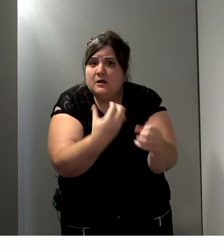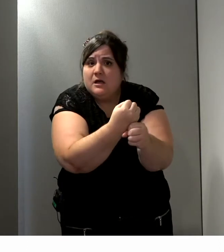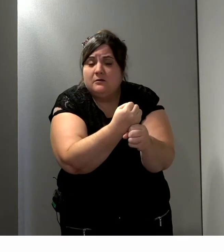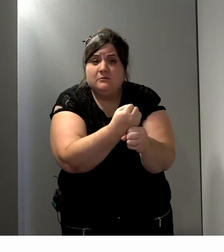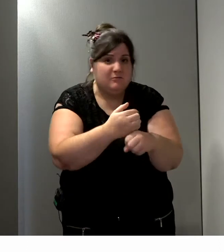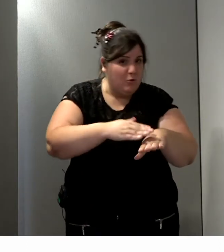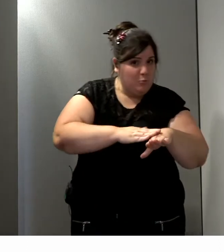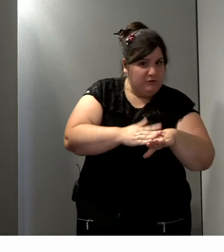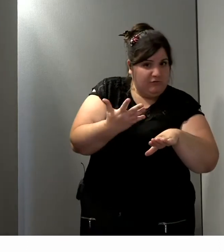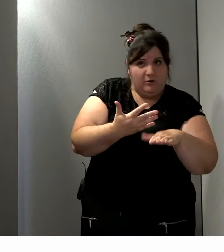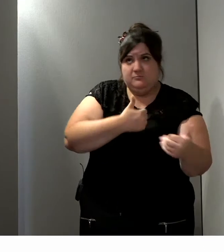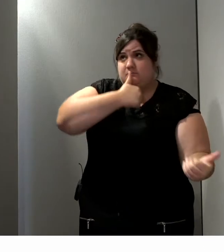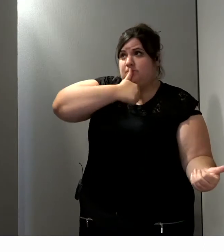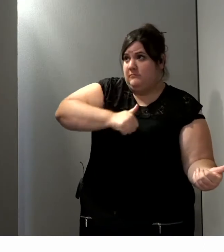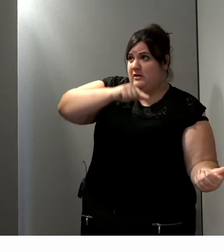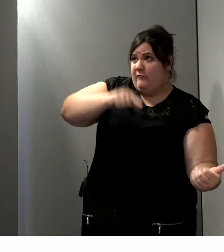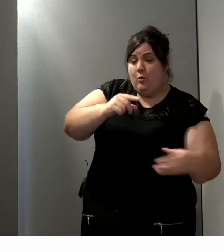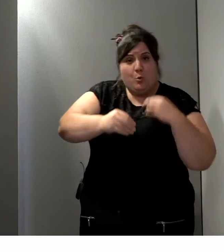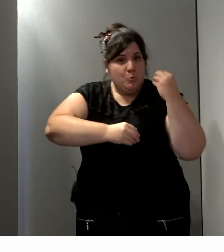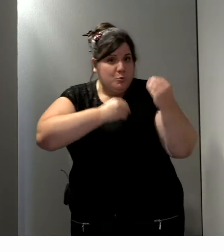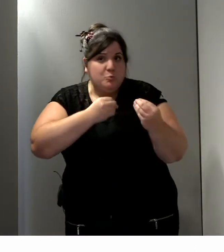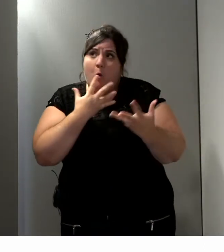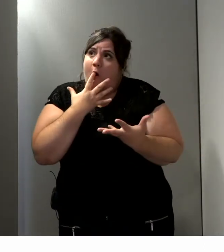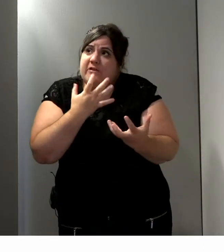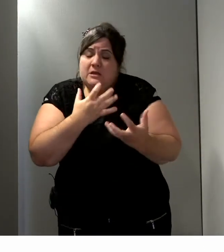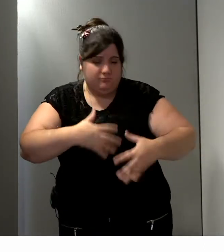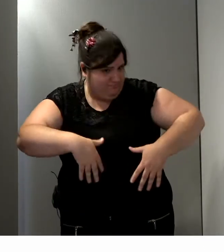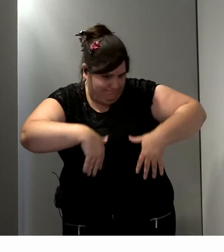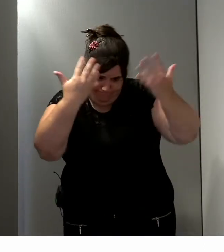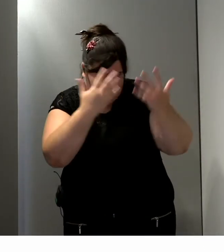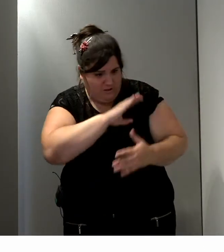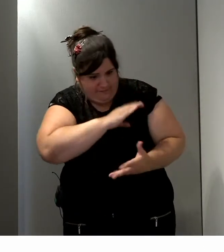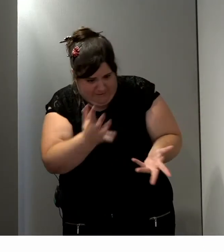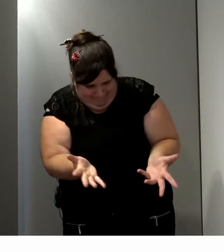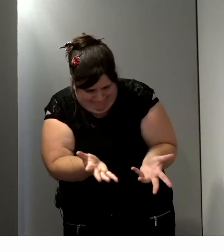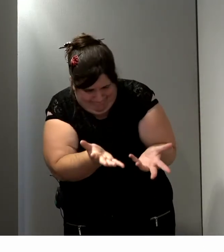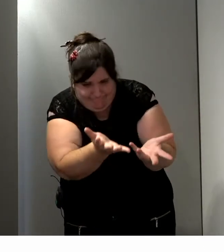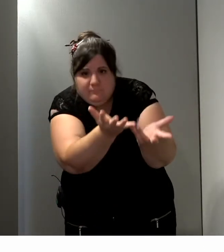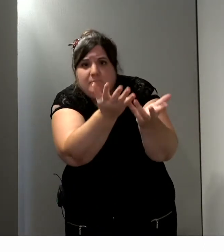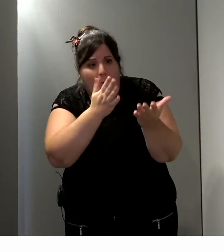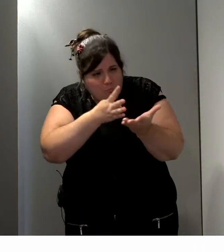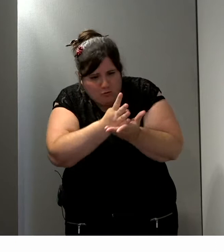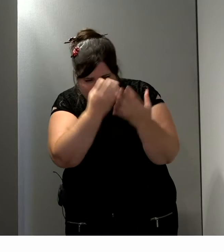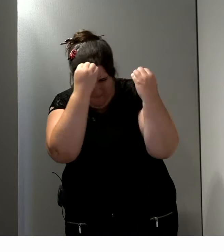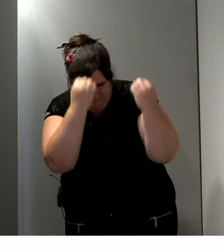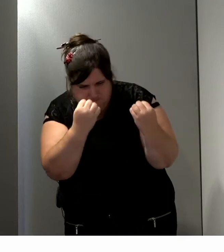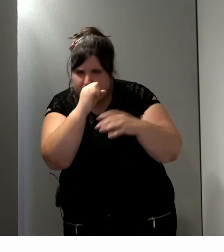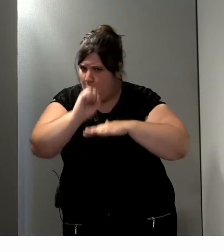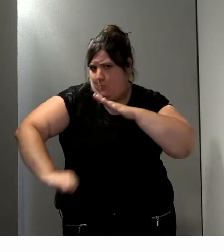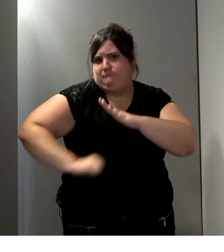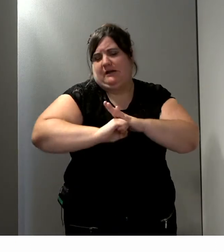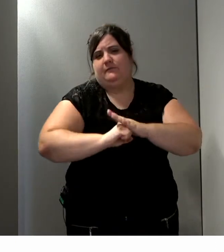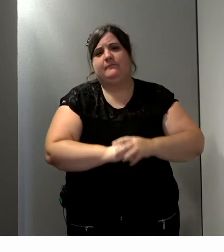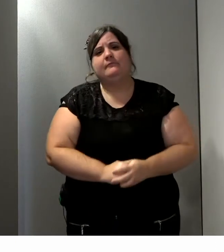par entre guillemets, nécessité, on fasse en sorte de sécuriser au maximum son projet. Alors, pour répondre à